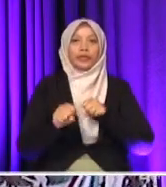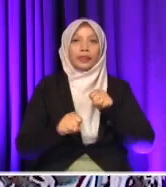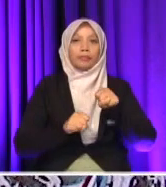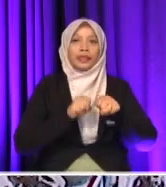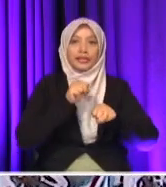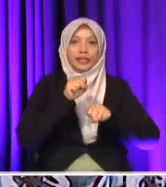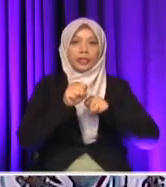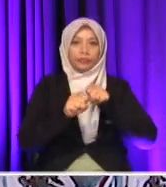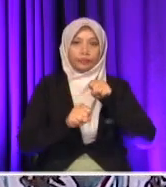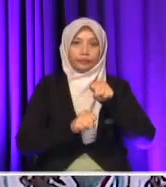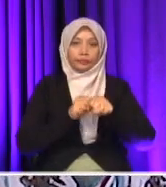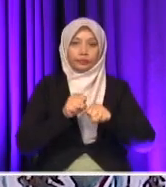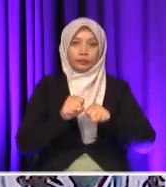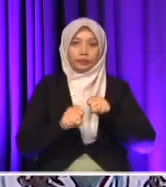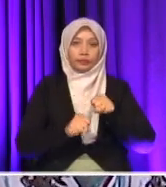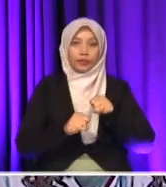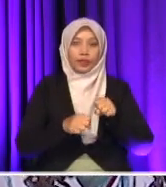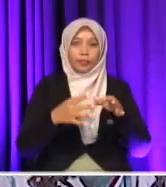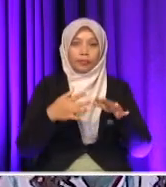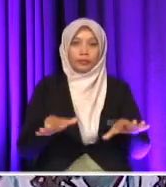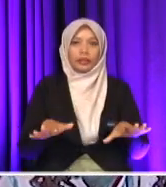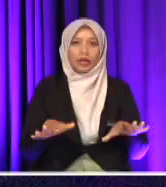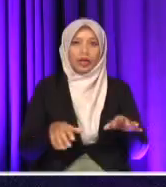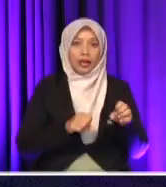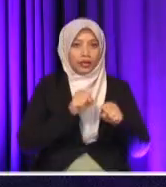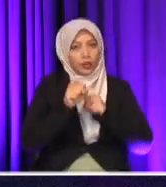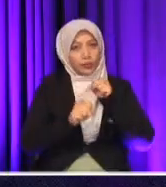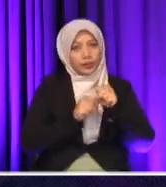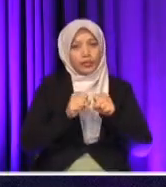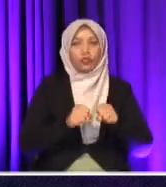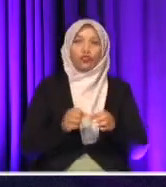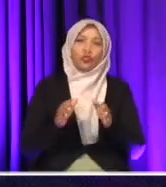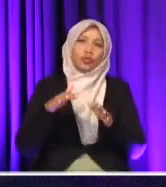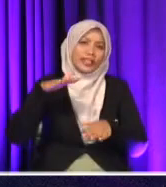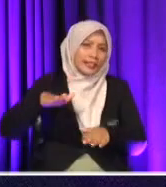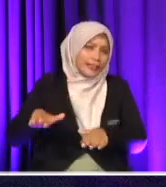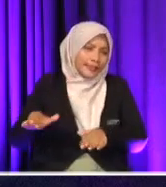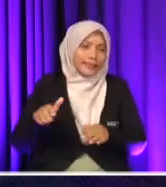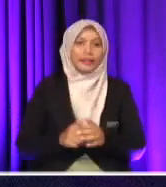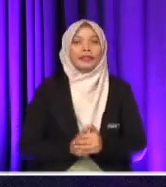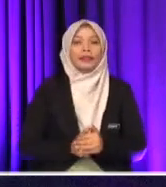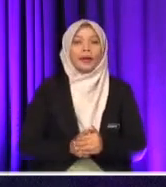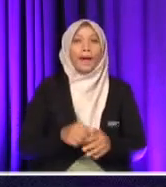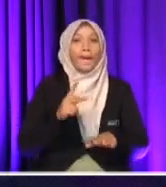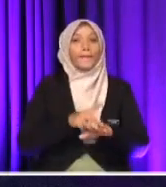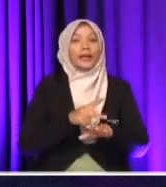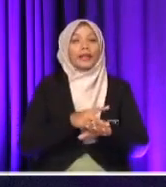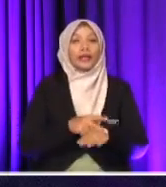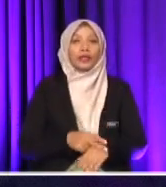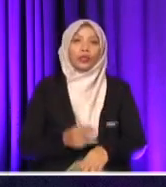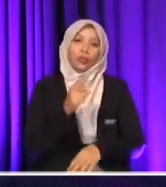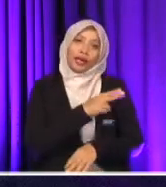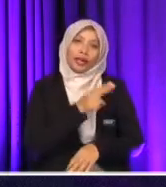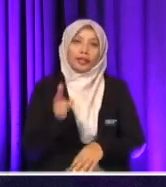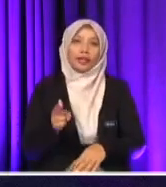basikal. Syafiq pernah kayu basikal? Ya, ada dinamo basikal yang sama. Pernah Cikgu, kecil-kecil inilah yang saya pakai Cikgu. Okey, guna daripada sekolah ke rumah